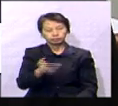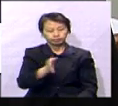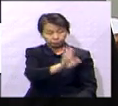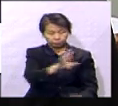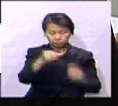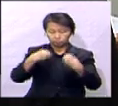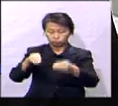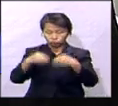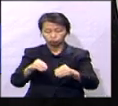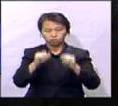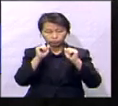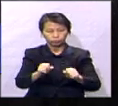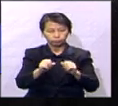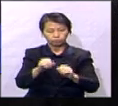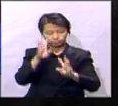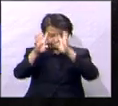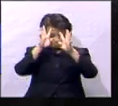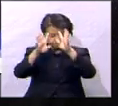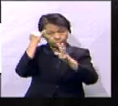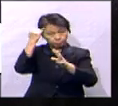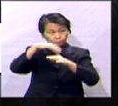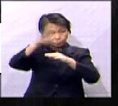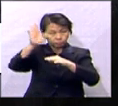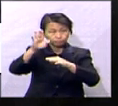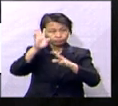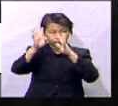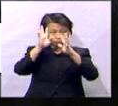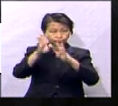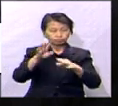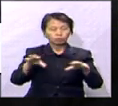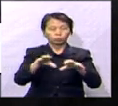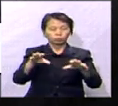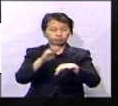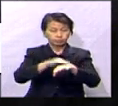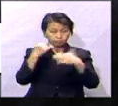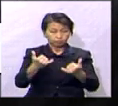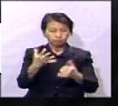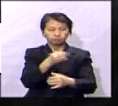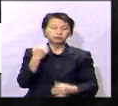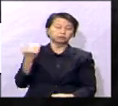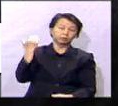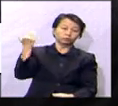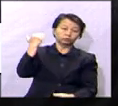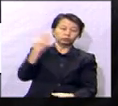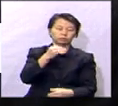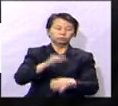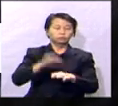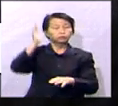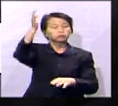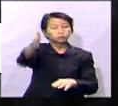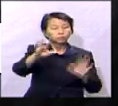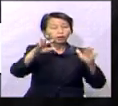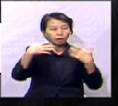jual, mereka boleh diinovasikan lebih apa yang buat masa sekarang dan dahulu. Untuk masa depan, bagaimana kita